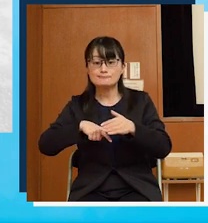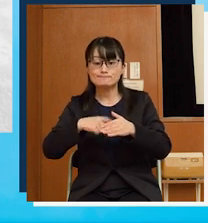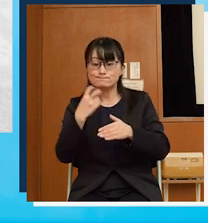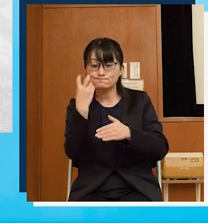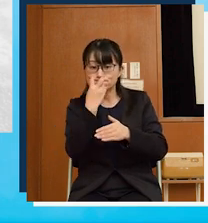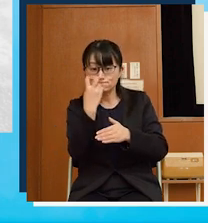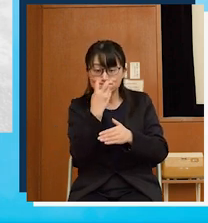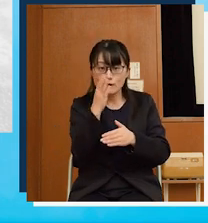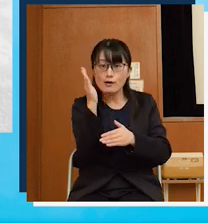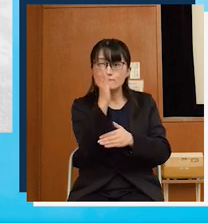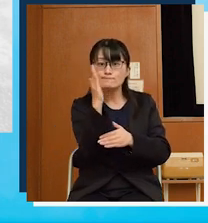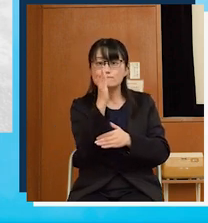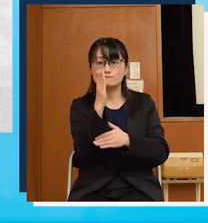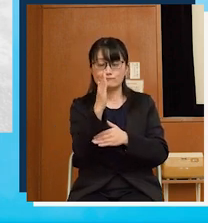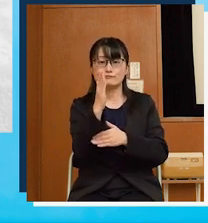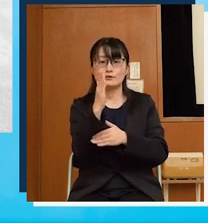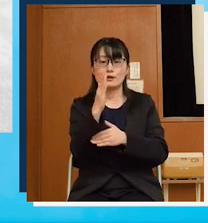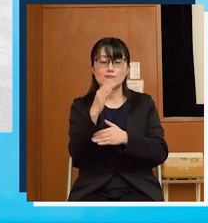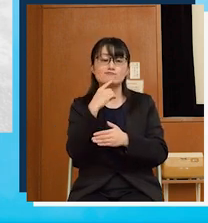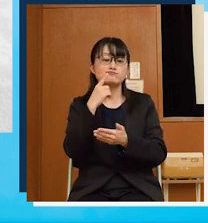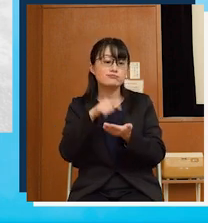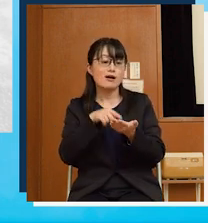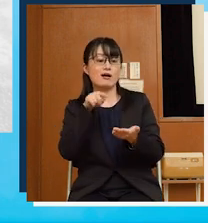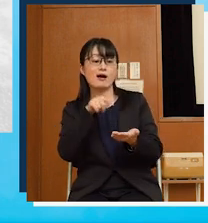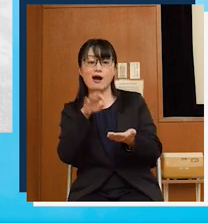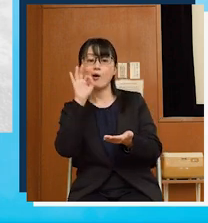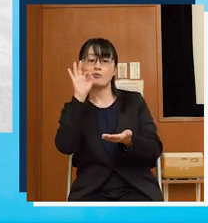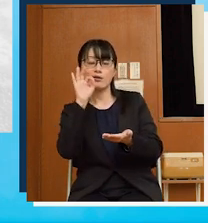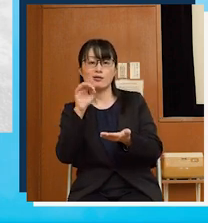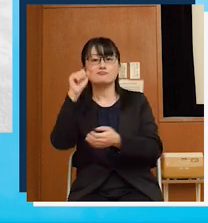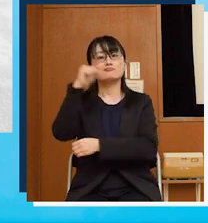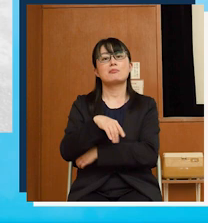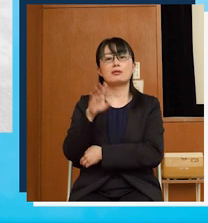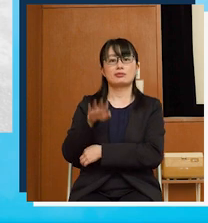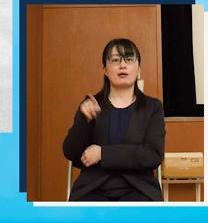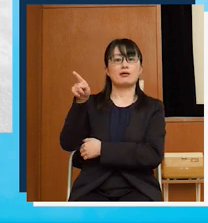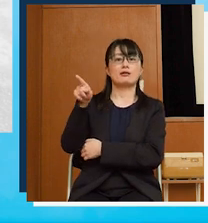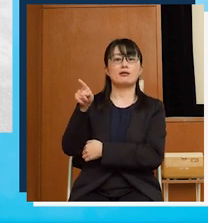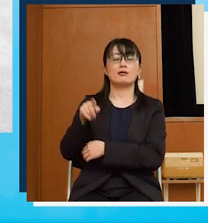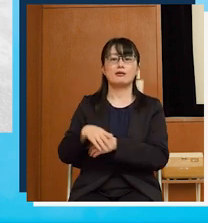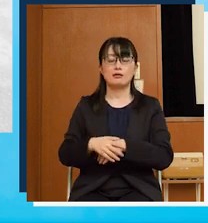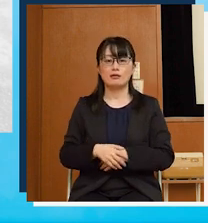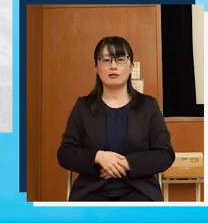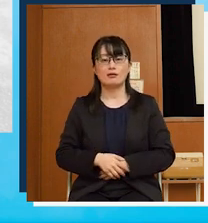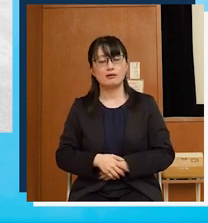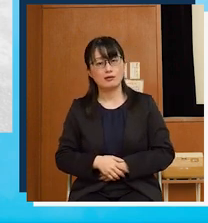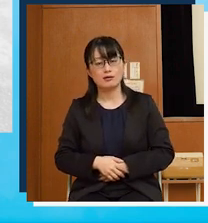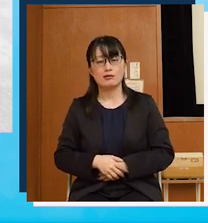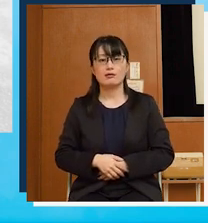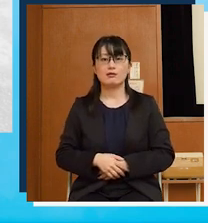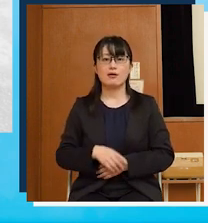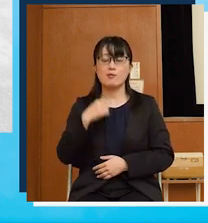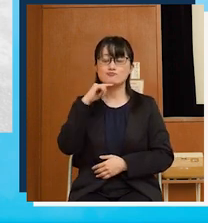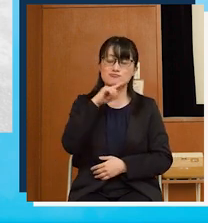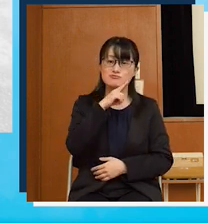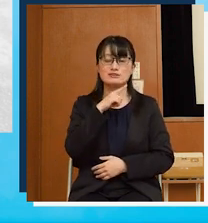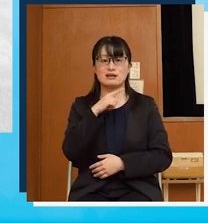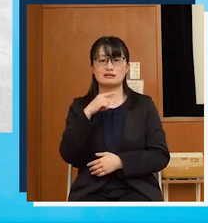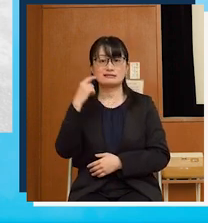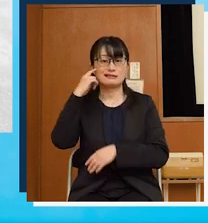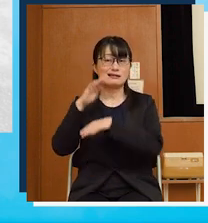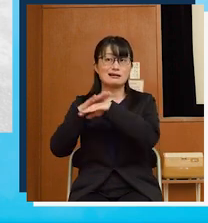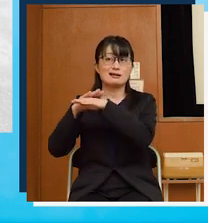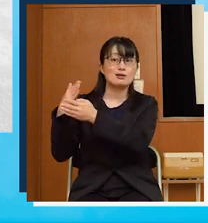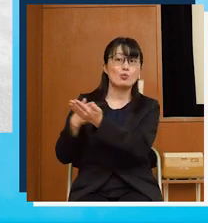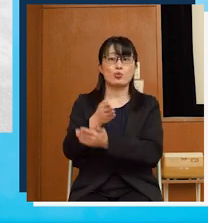ね大シクを認めてしまった本当にこの陸人を通すですね押し通す国人のやっ